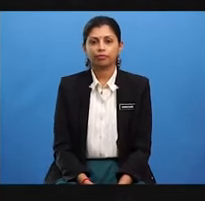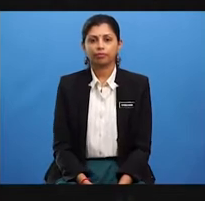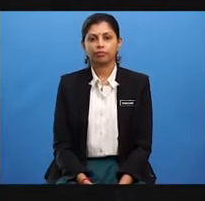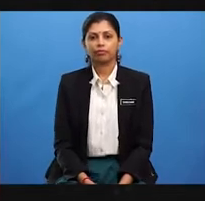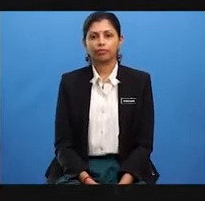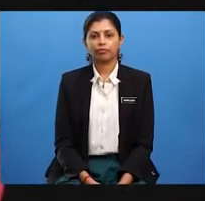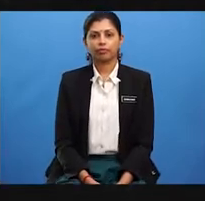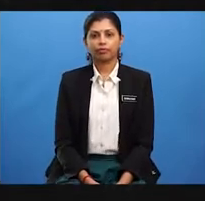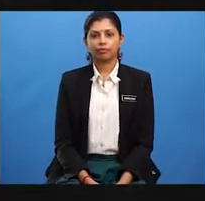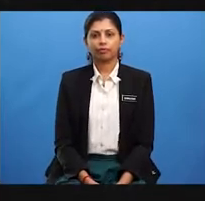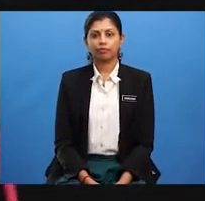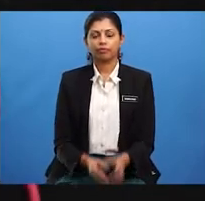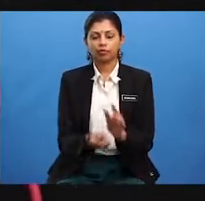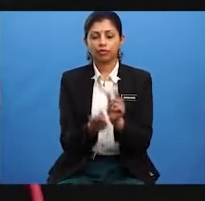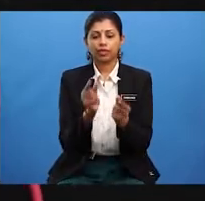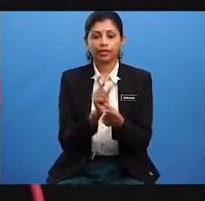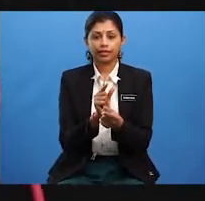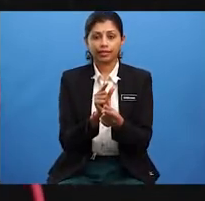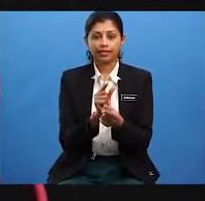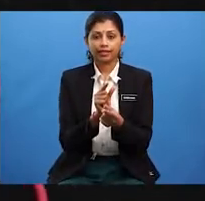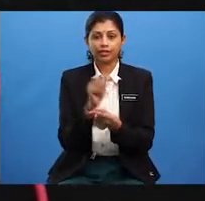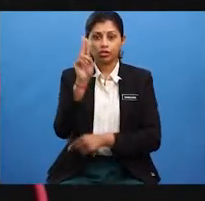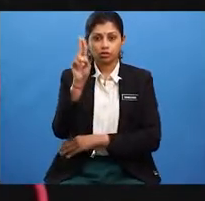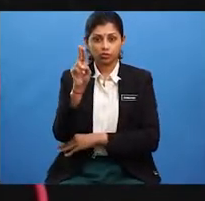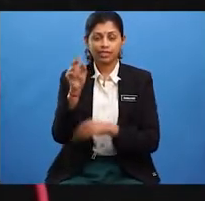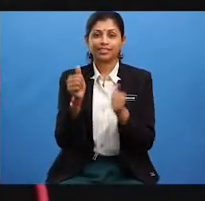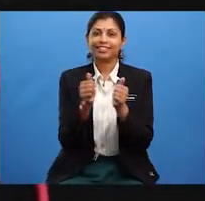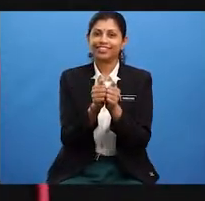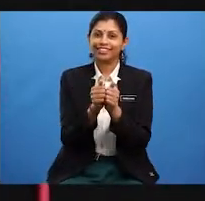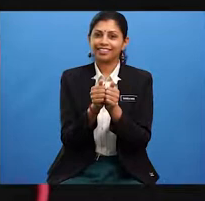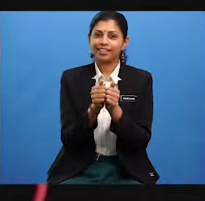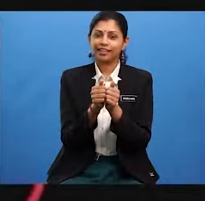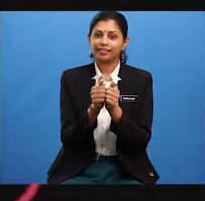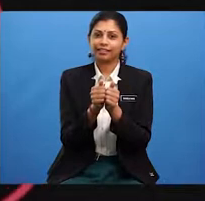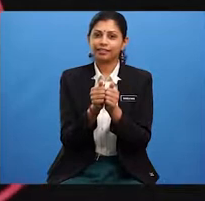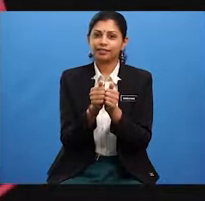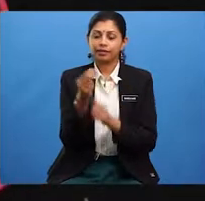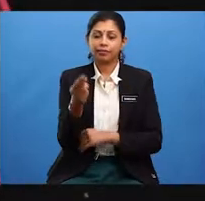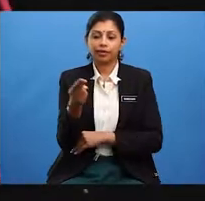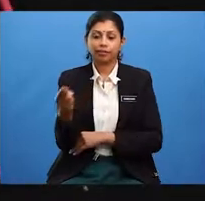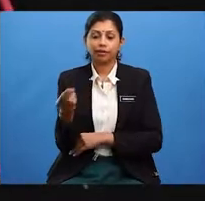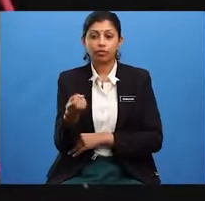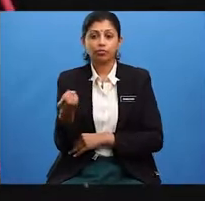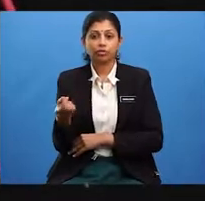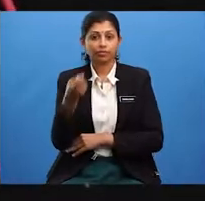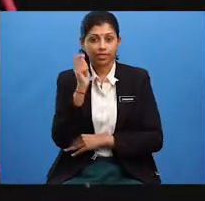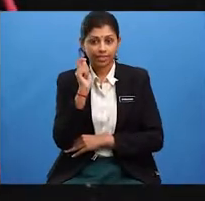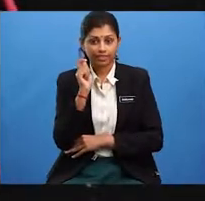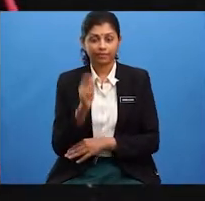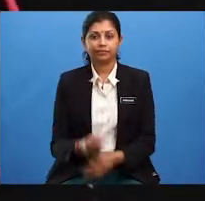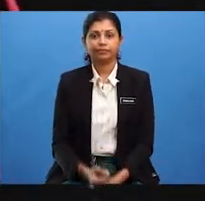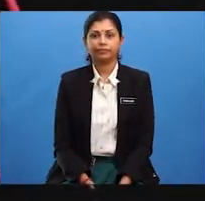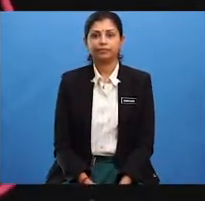Kemudian, kita menggantikan suis ini dengan bahan-bahan atau objek yang